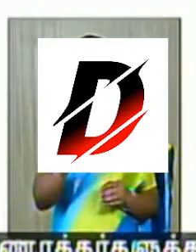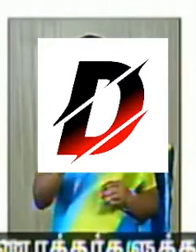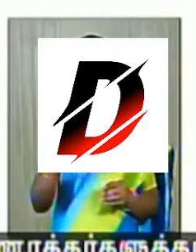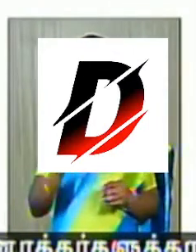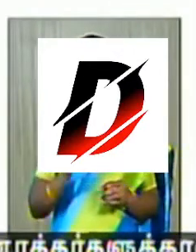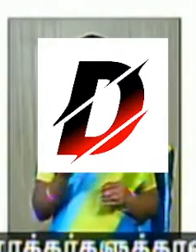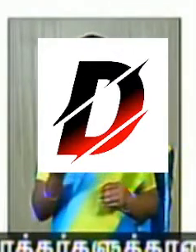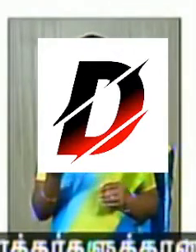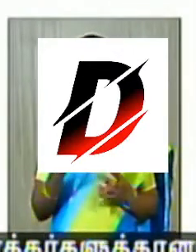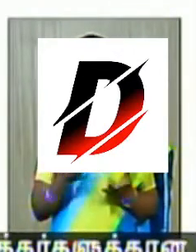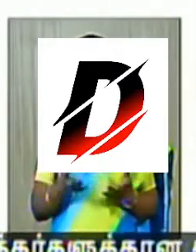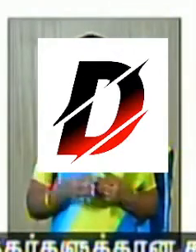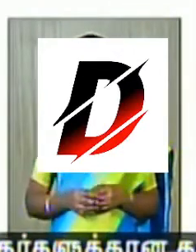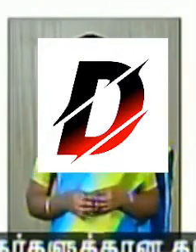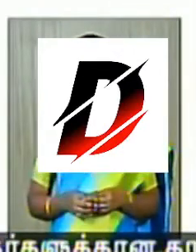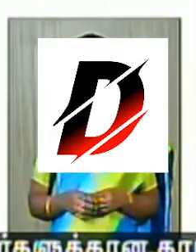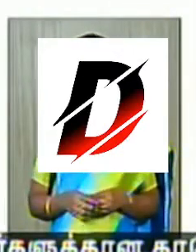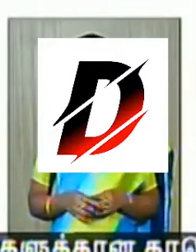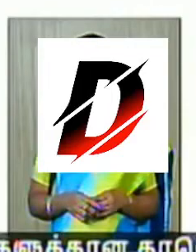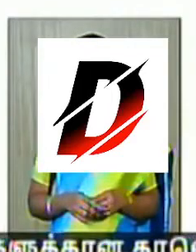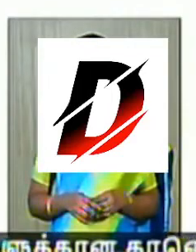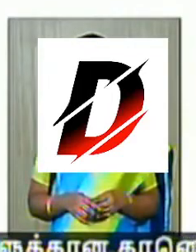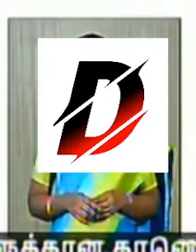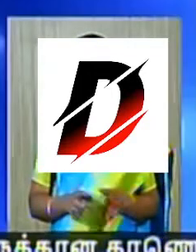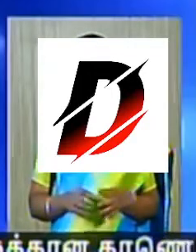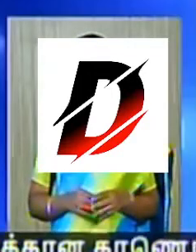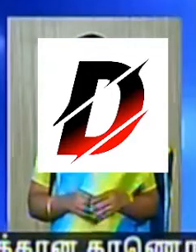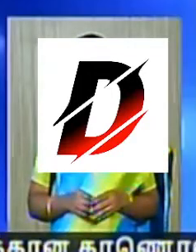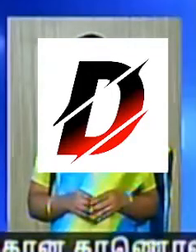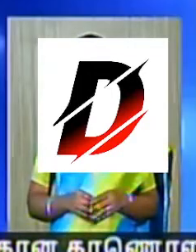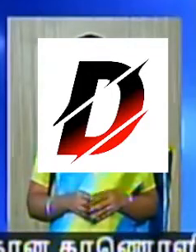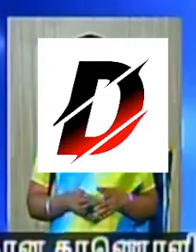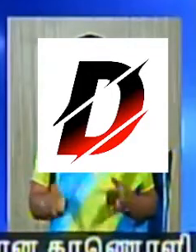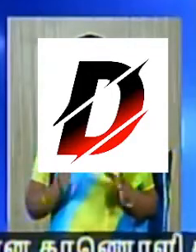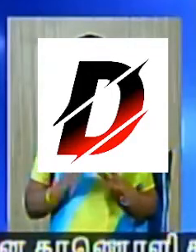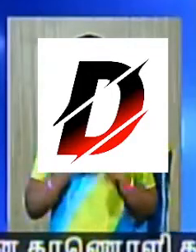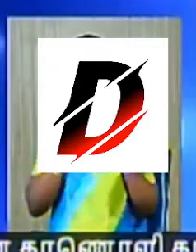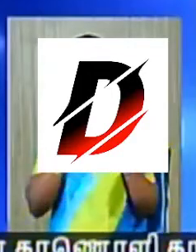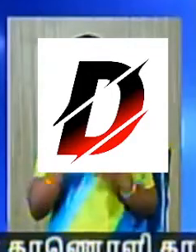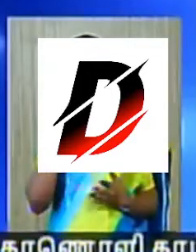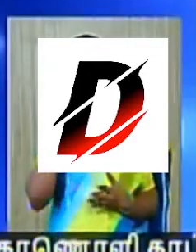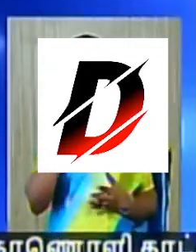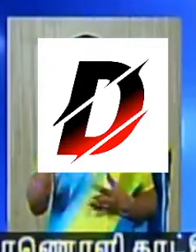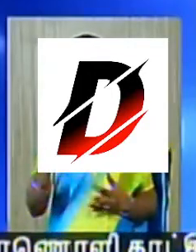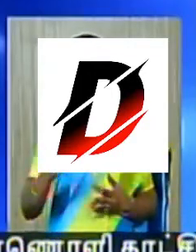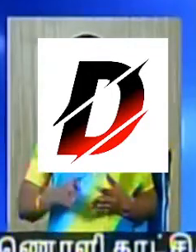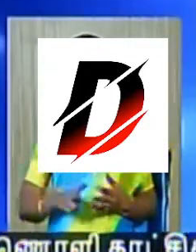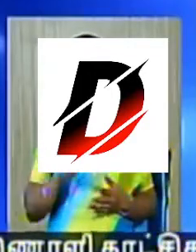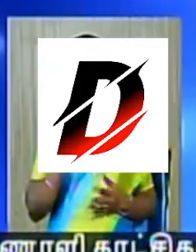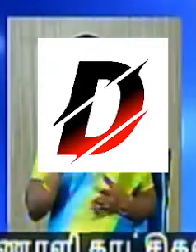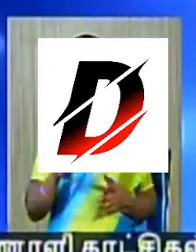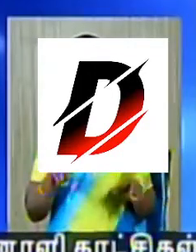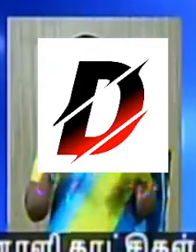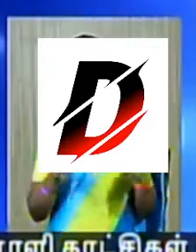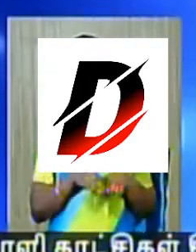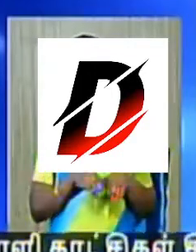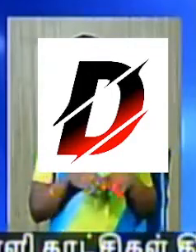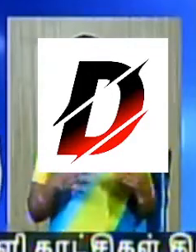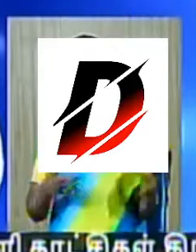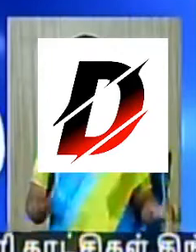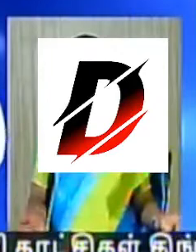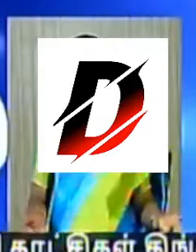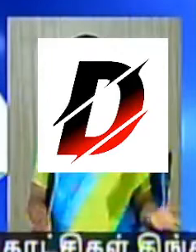2 சமமற்ற மெய்யன்களாக இருக்கும், அவ்வளோதானே. அப்போது இது வரைக்கும் நம்ம பார்த்ததில் 2 சமமற்ற